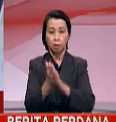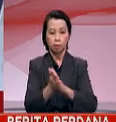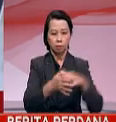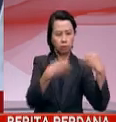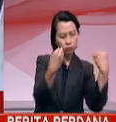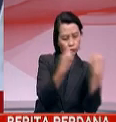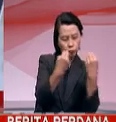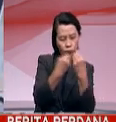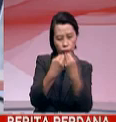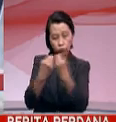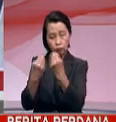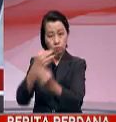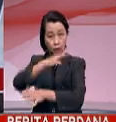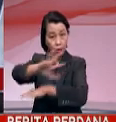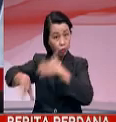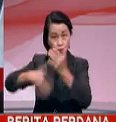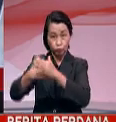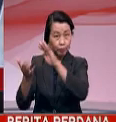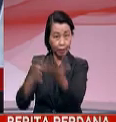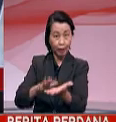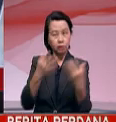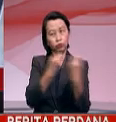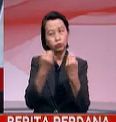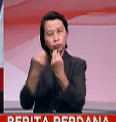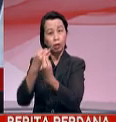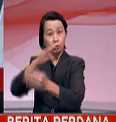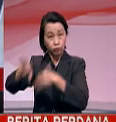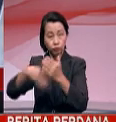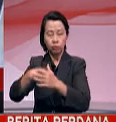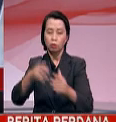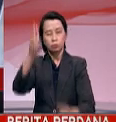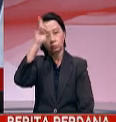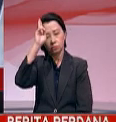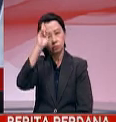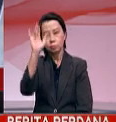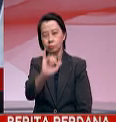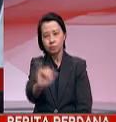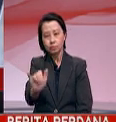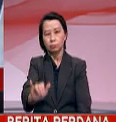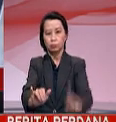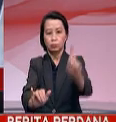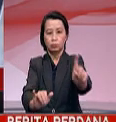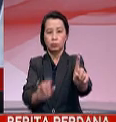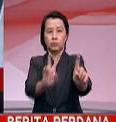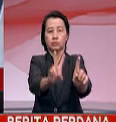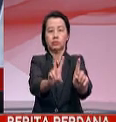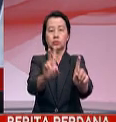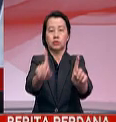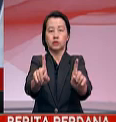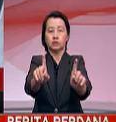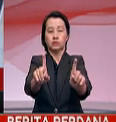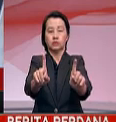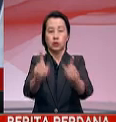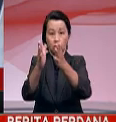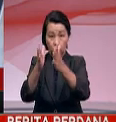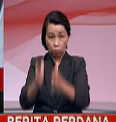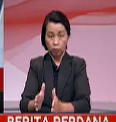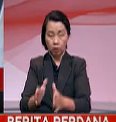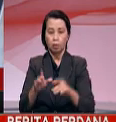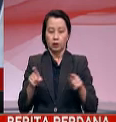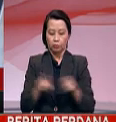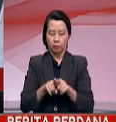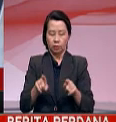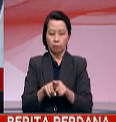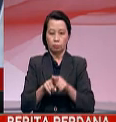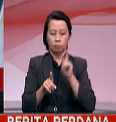jumlah kumulatif kes kematian COVID-19 di Malaysia adalah kekal sebanyak 121 kes, iaitu